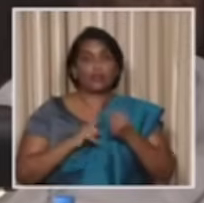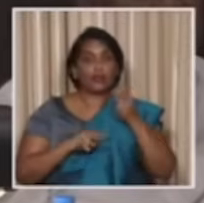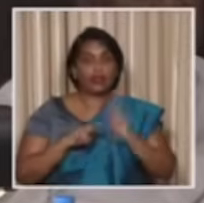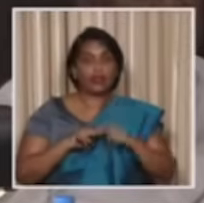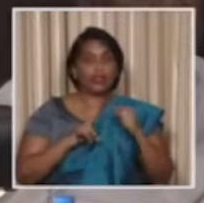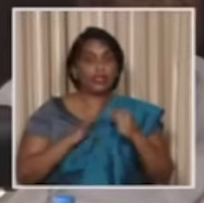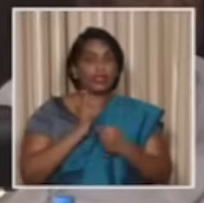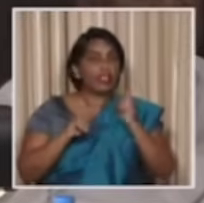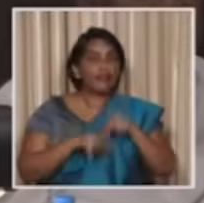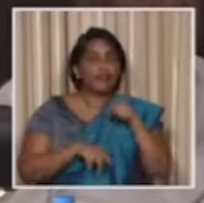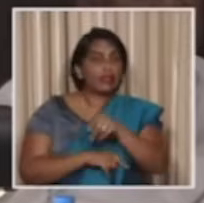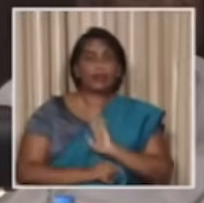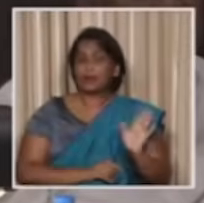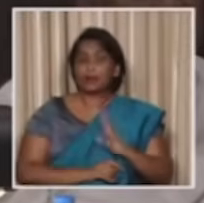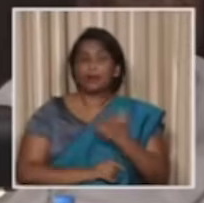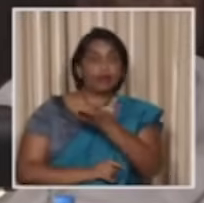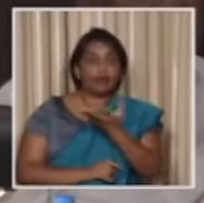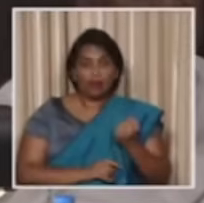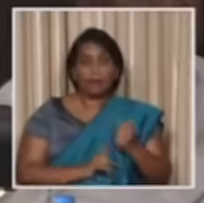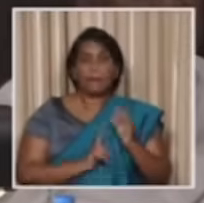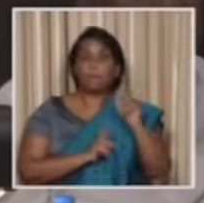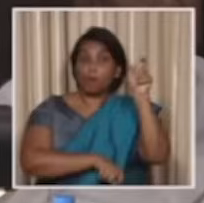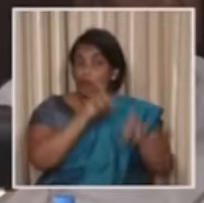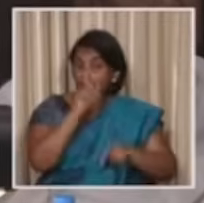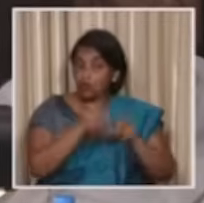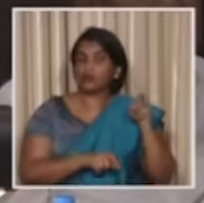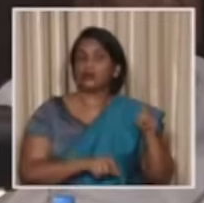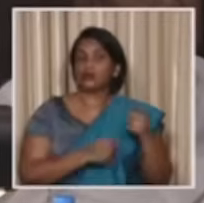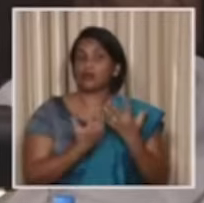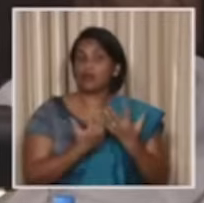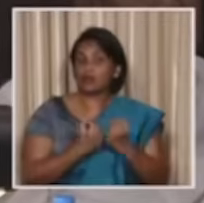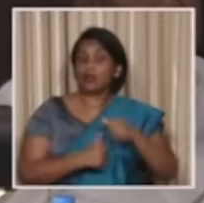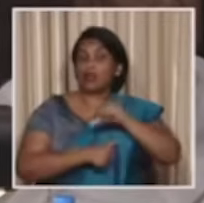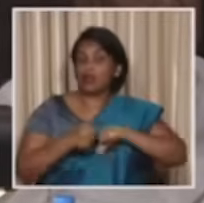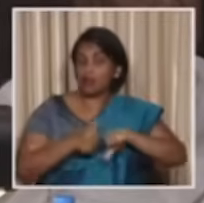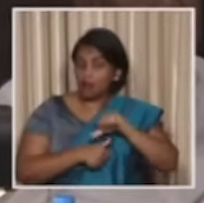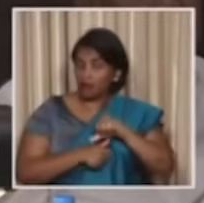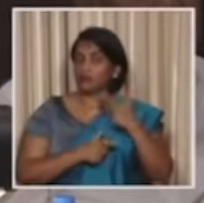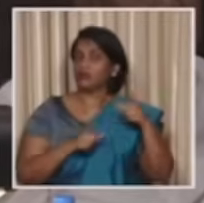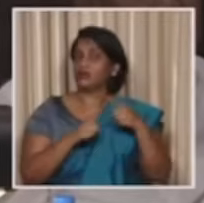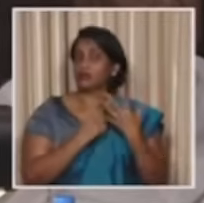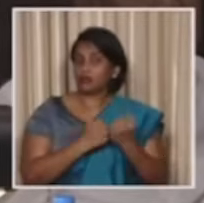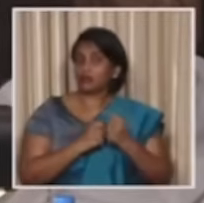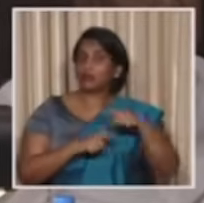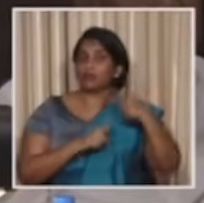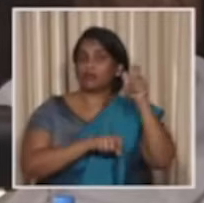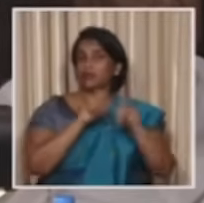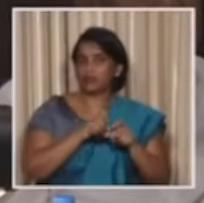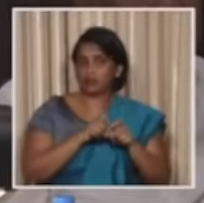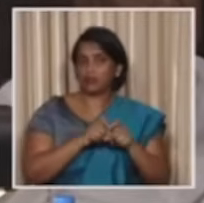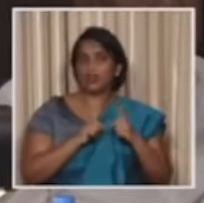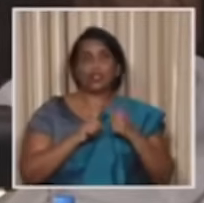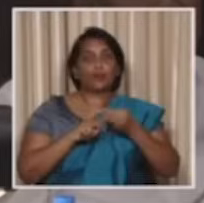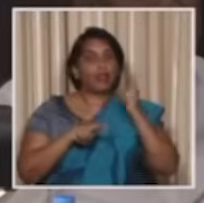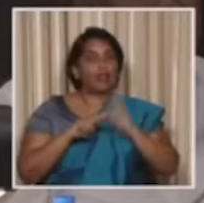ETF එක නෙමෙයි ඒවා ගත්තේ පුද්ගලයෝ ඒවා ගත්තේ ආයතන ඒවා ගත්තේ අනිකුත් පුද්ගලයෝ